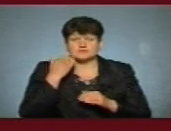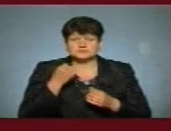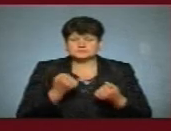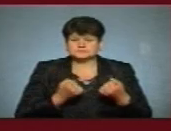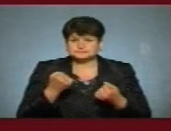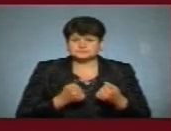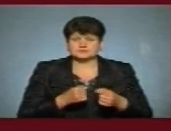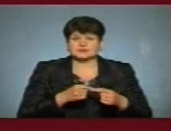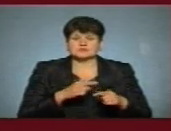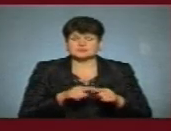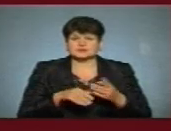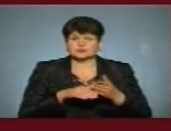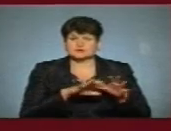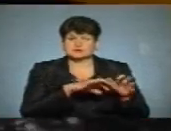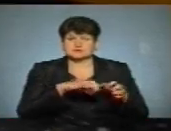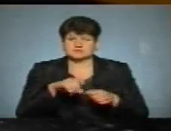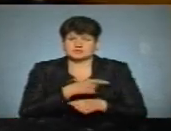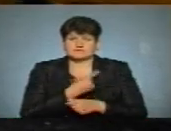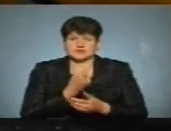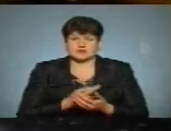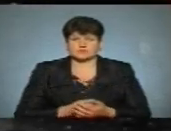медичної допомоги забрала до лікарні.